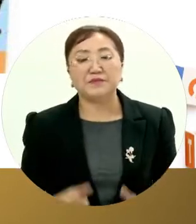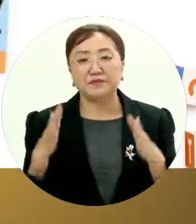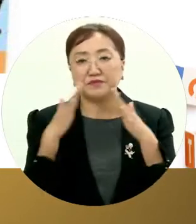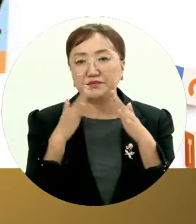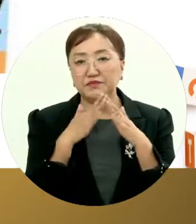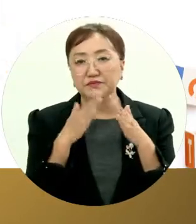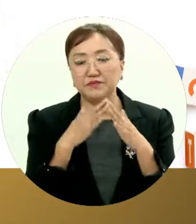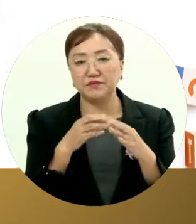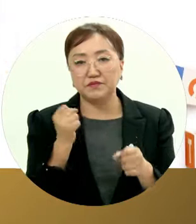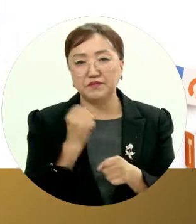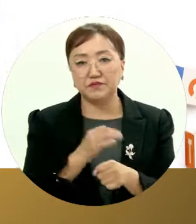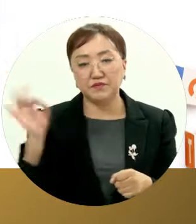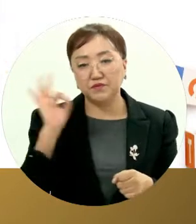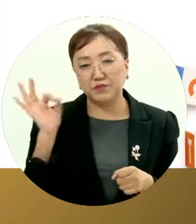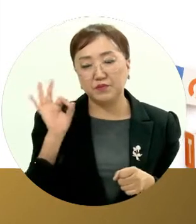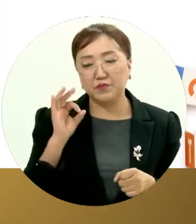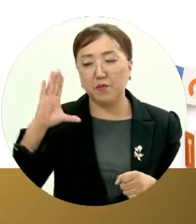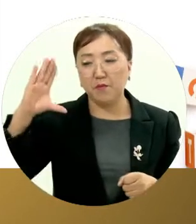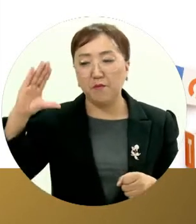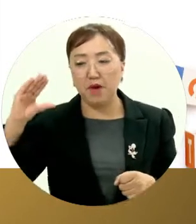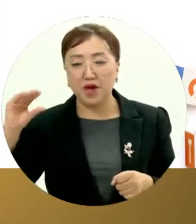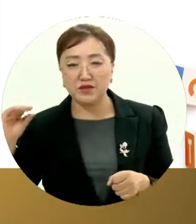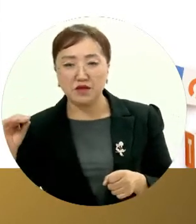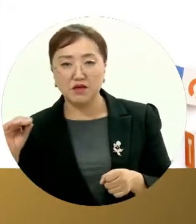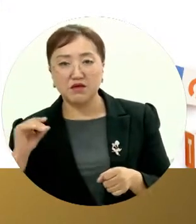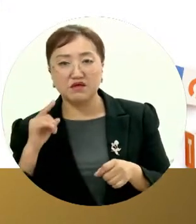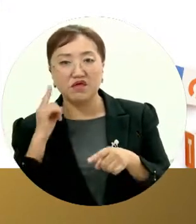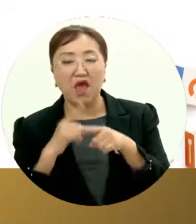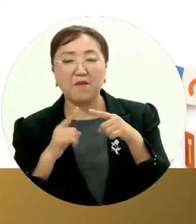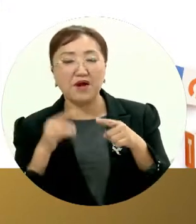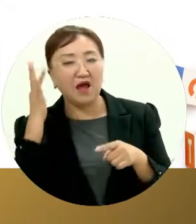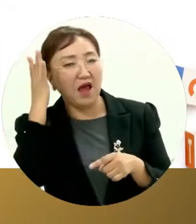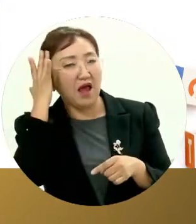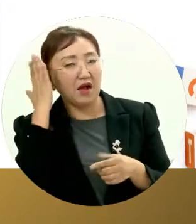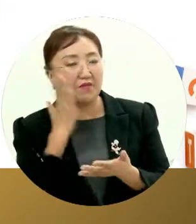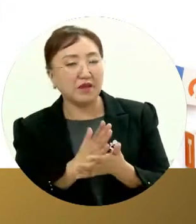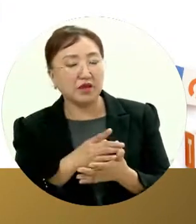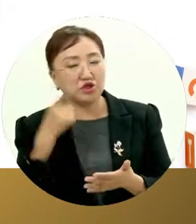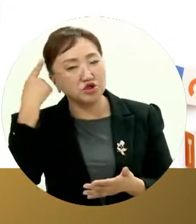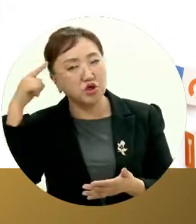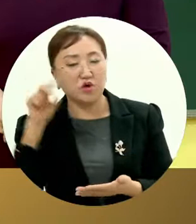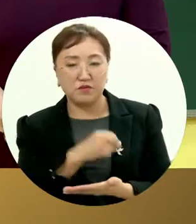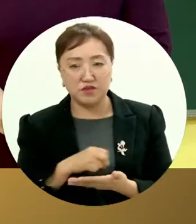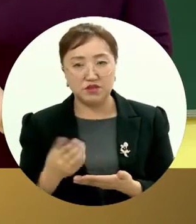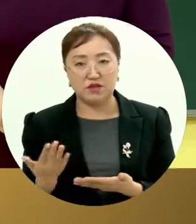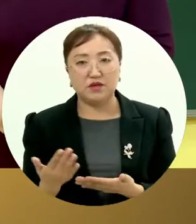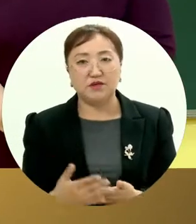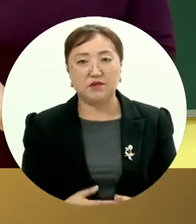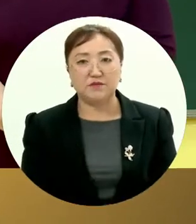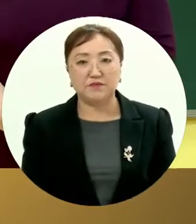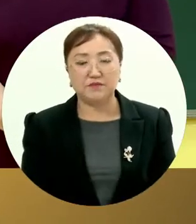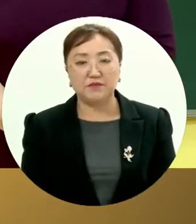Загрийн даалгаврт ажилгүйдлийг бууруулах ямар аргууд байдгүй гэдгийг эссе хэлбэрээр бичнэ.